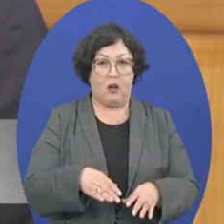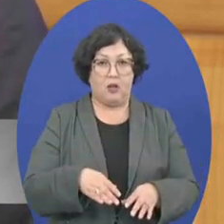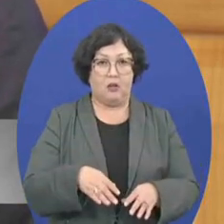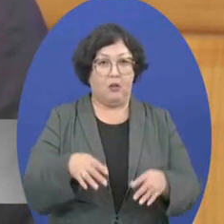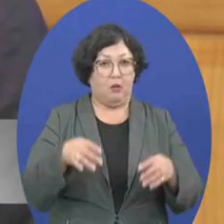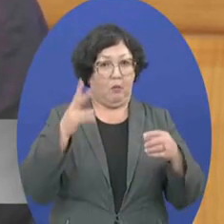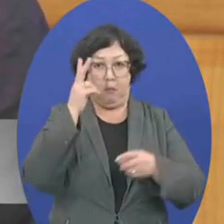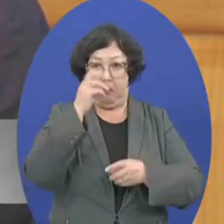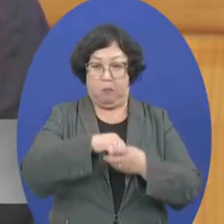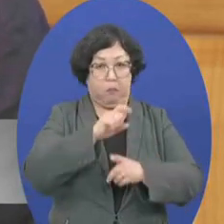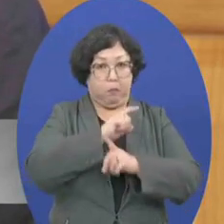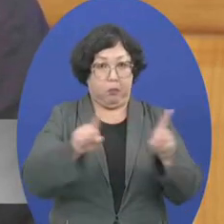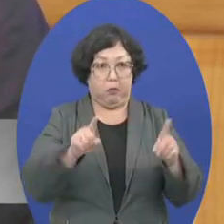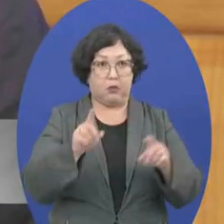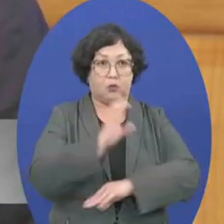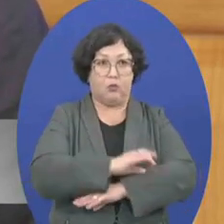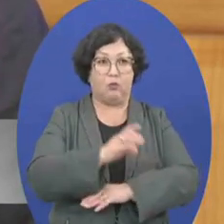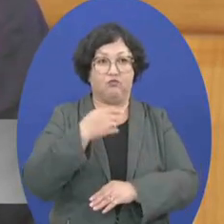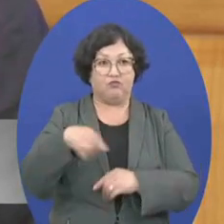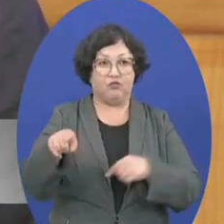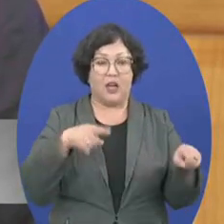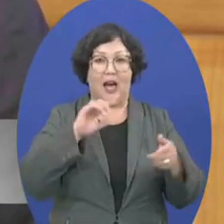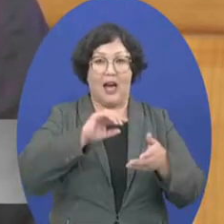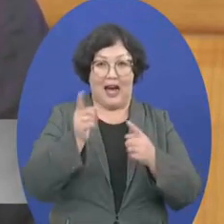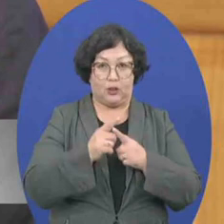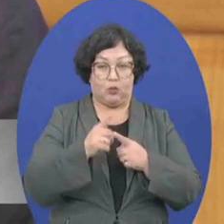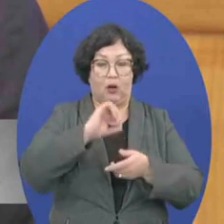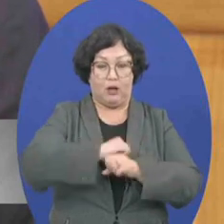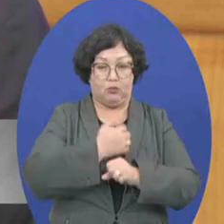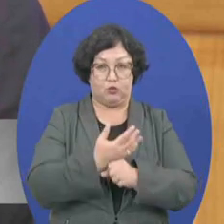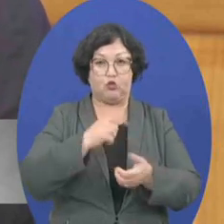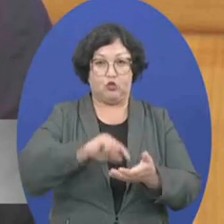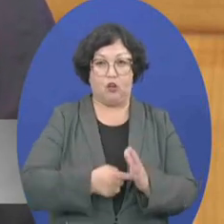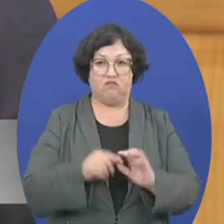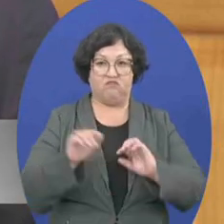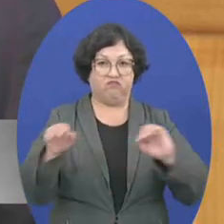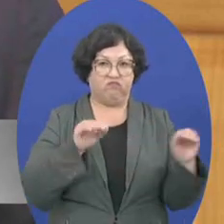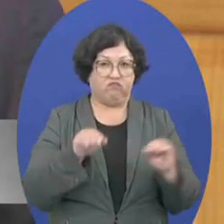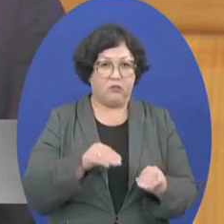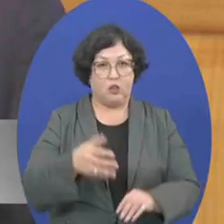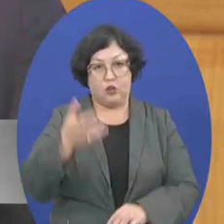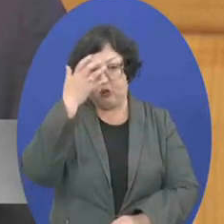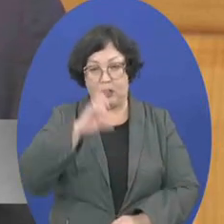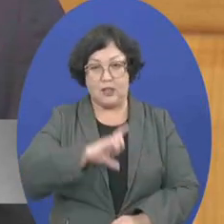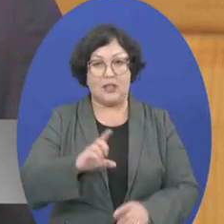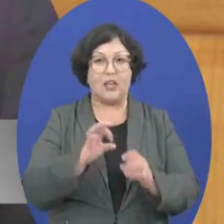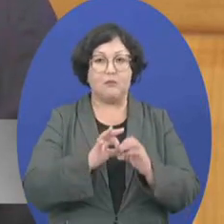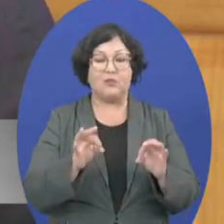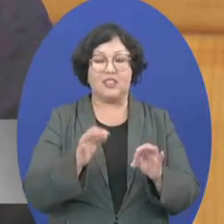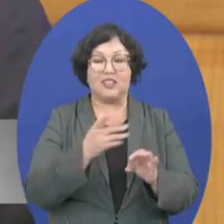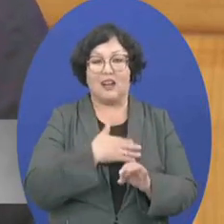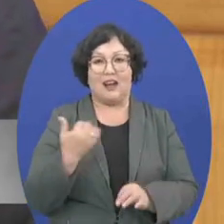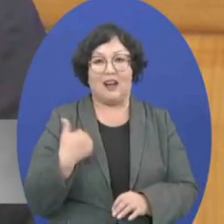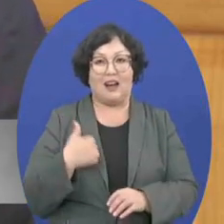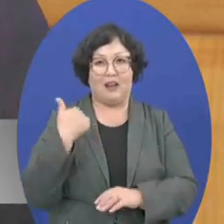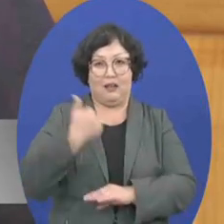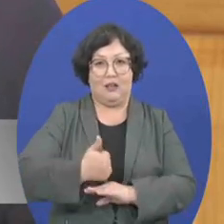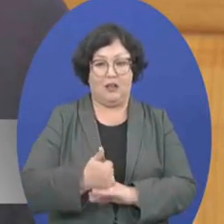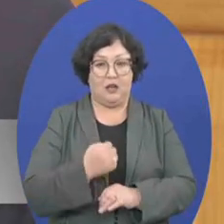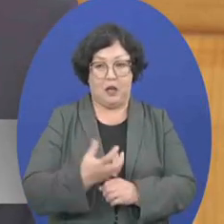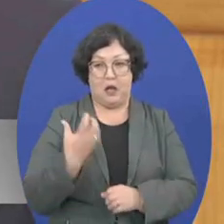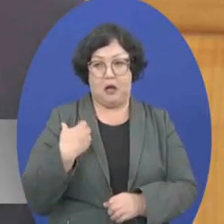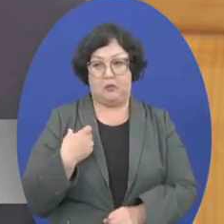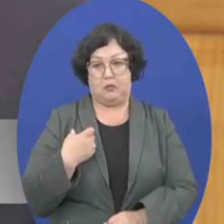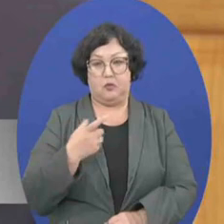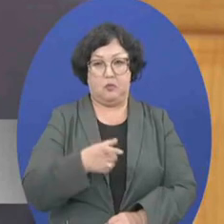өмчийн ямар ч хэлбэрийн бид нар сургуультай хатуу хариуцлага тооцсон. Хатуу хариуцлага тооцсон. Тийм учраас бид нар төрийн нэрийн бичгэн дараагаар одоо ахлуулсан ийм одоо